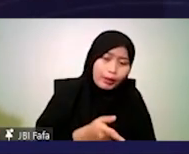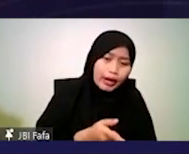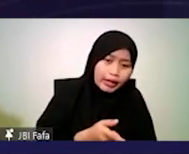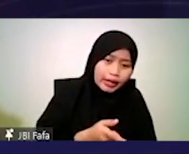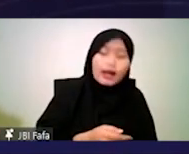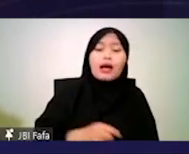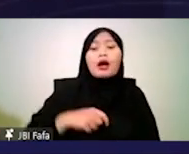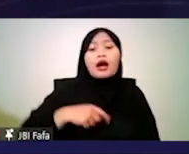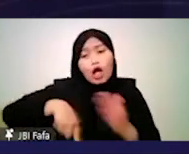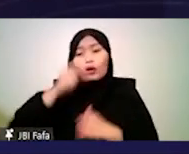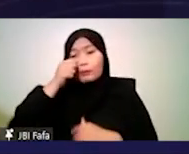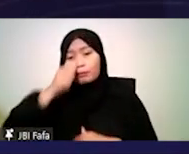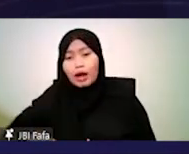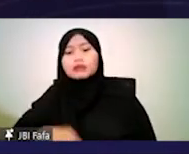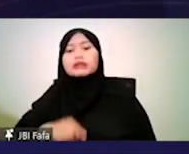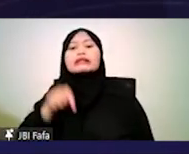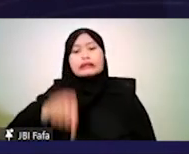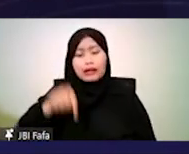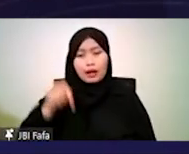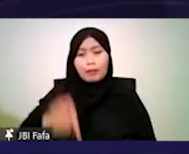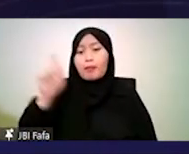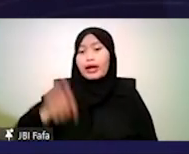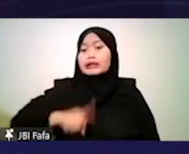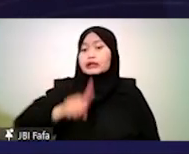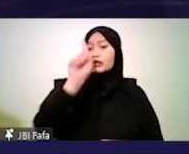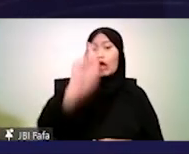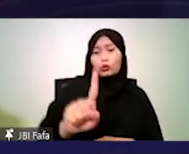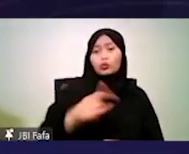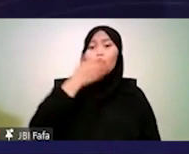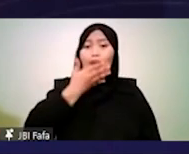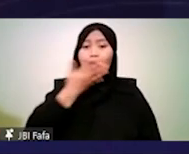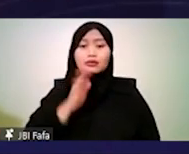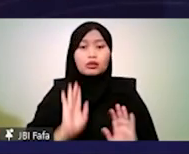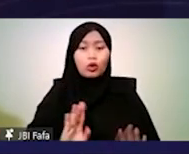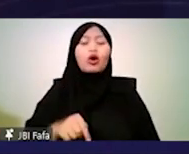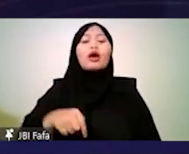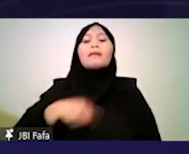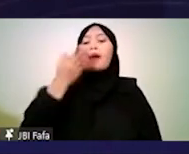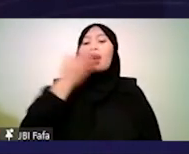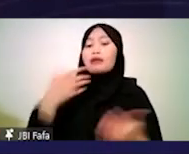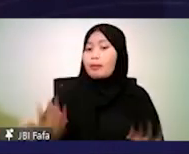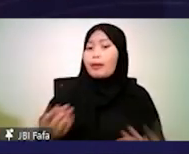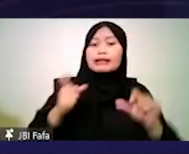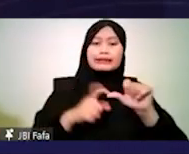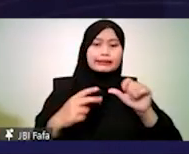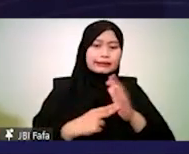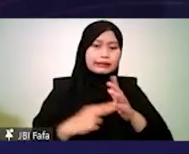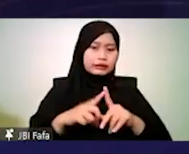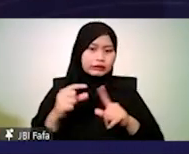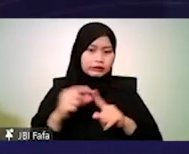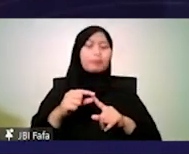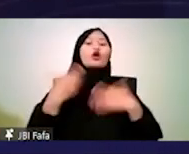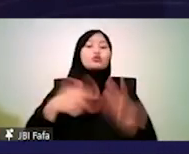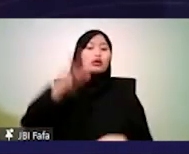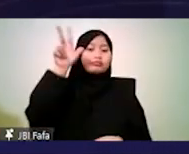pembayarannya hanya satu bahasa layanan pembayaran digital yaitu adalah snack ini sudah saya luncurkan